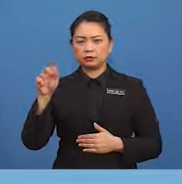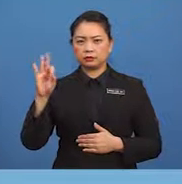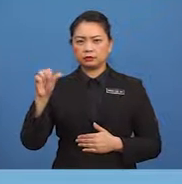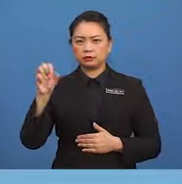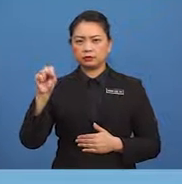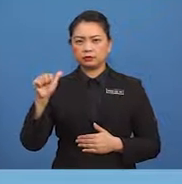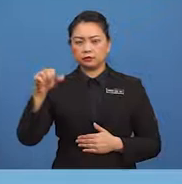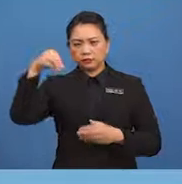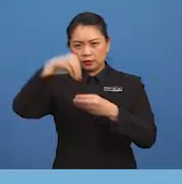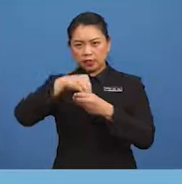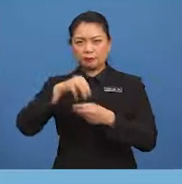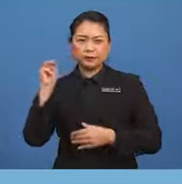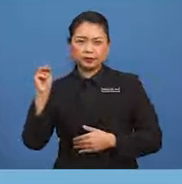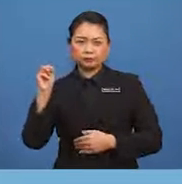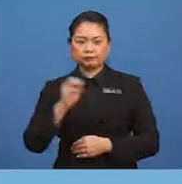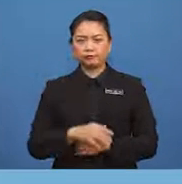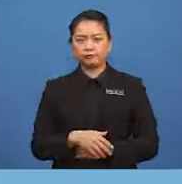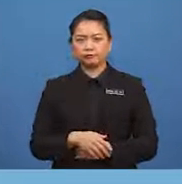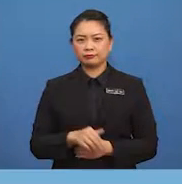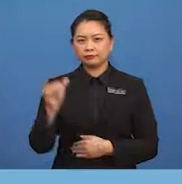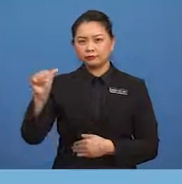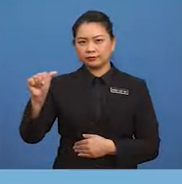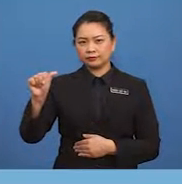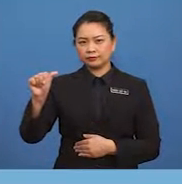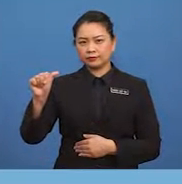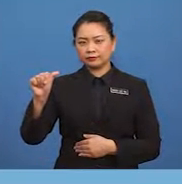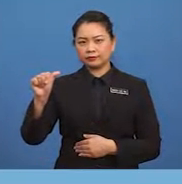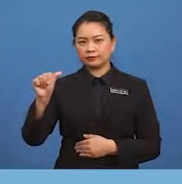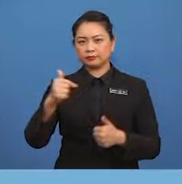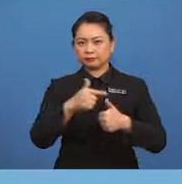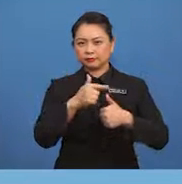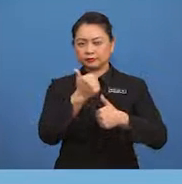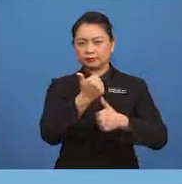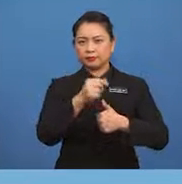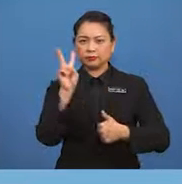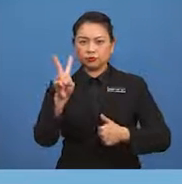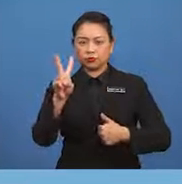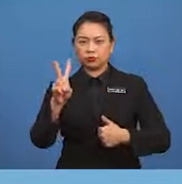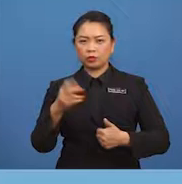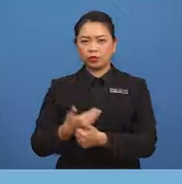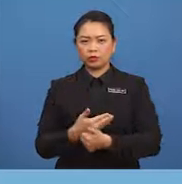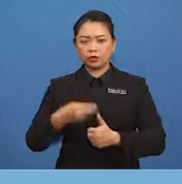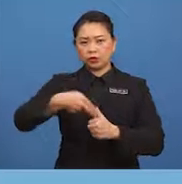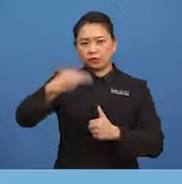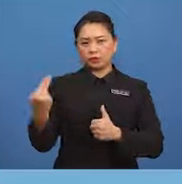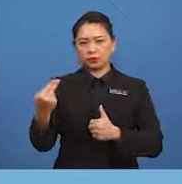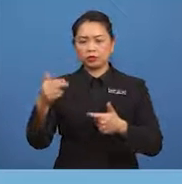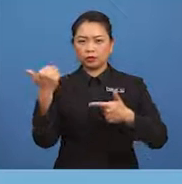dalam mitosis? A. Dua sel anak dihasilkan.